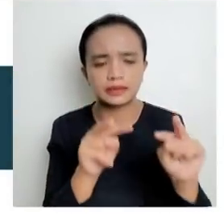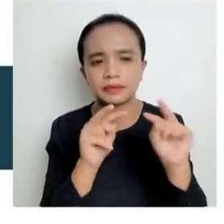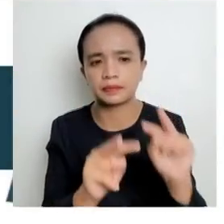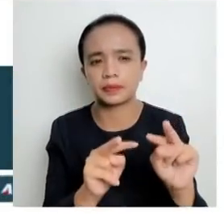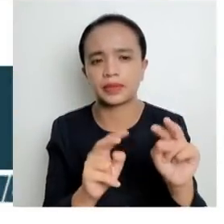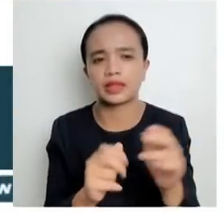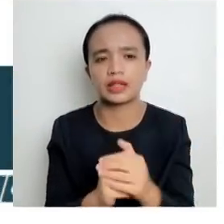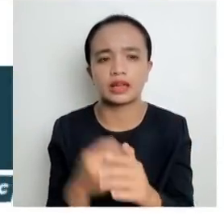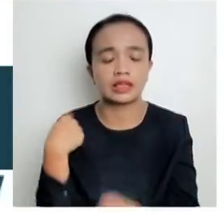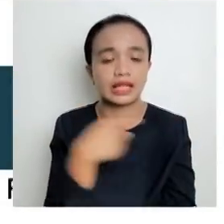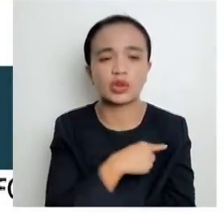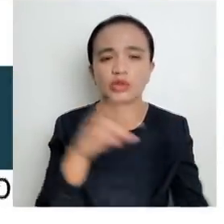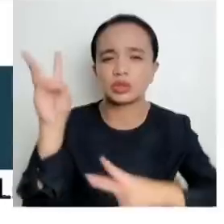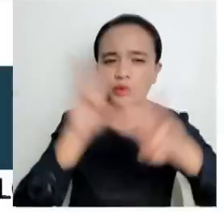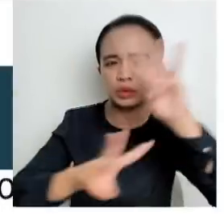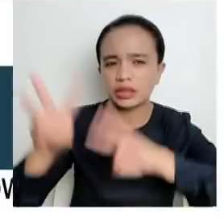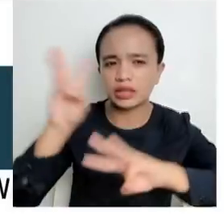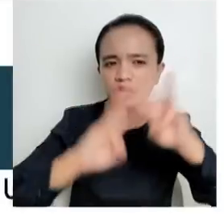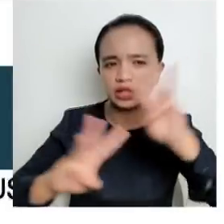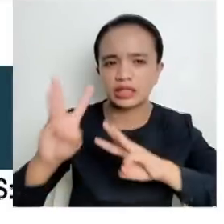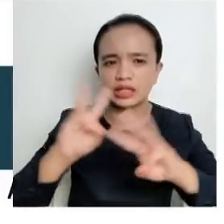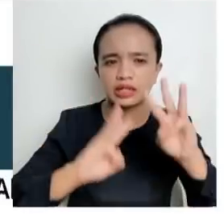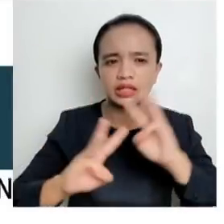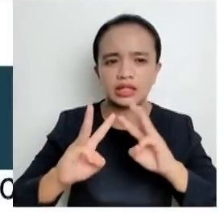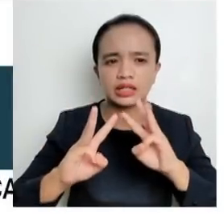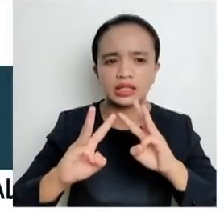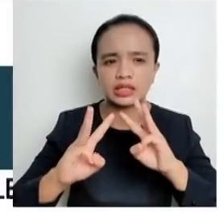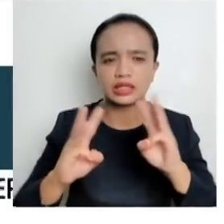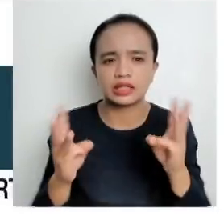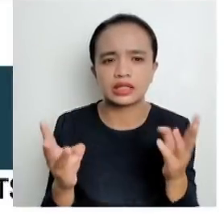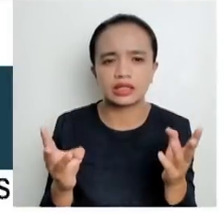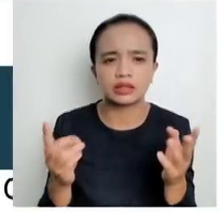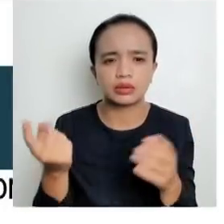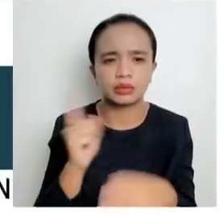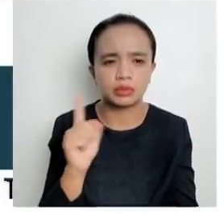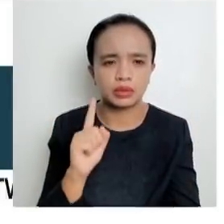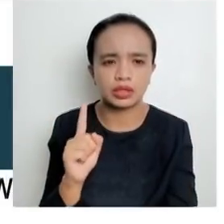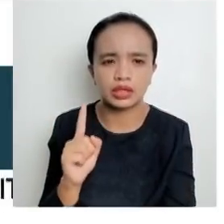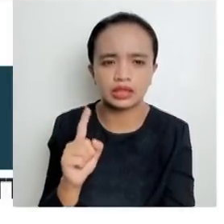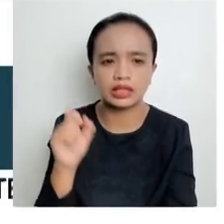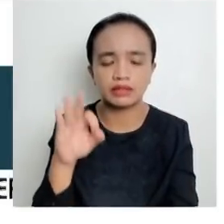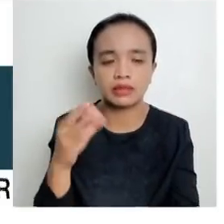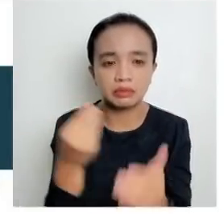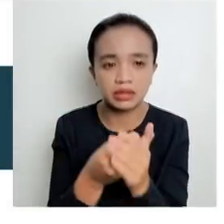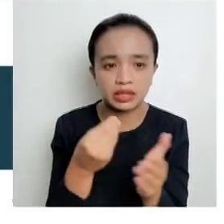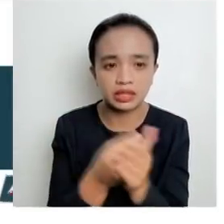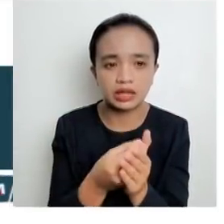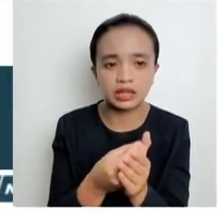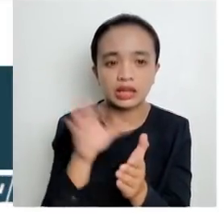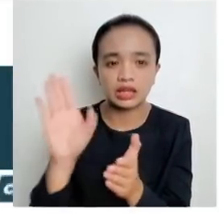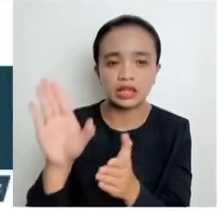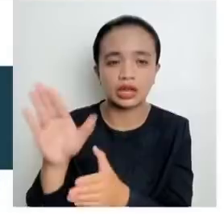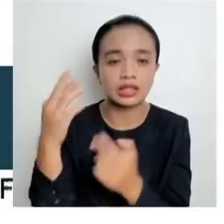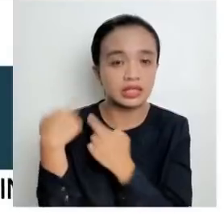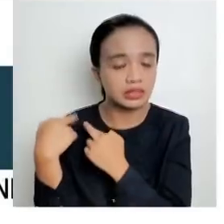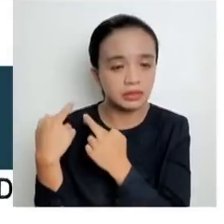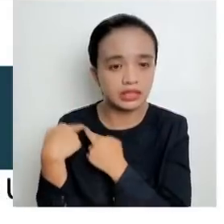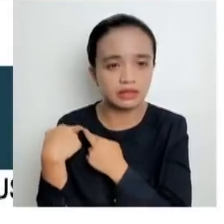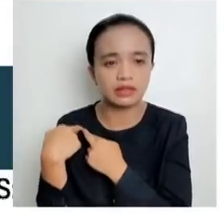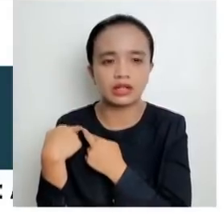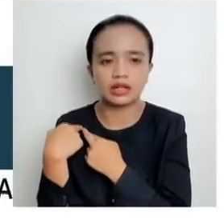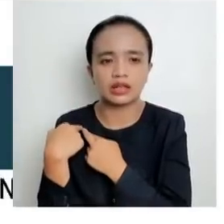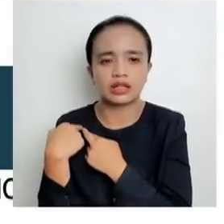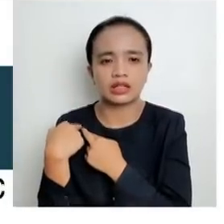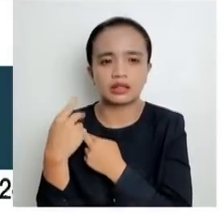nag-worry tayo kung naglagay ba ng pera sa isang entity na ang kanyang mandato, ang utos sa kanya ng batas